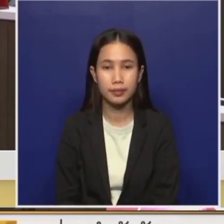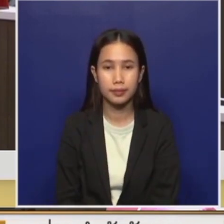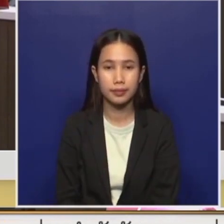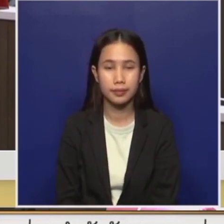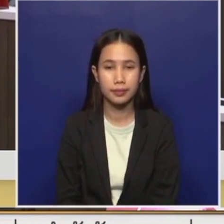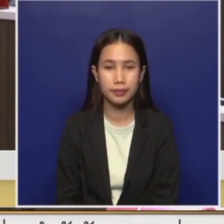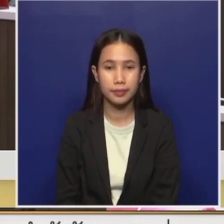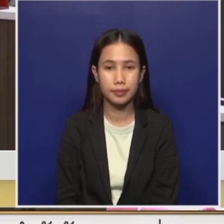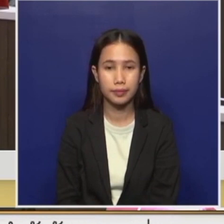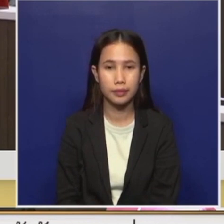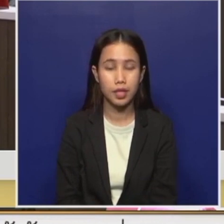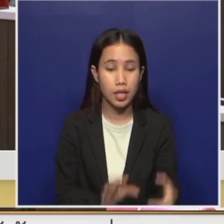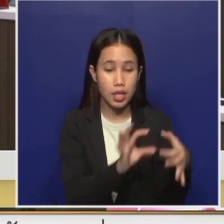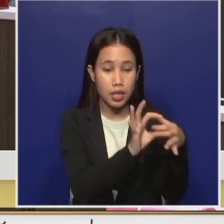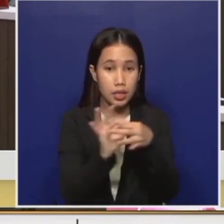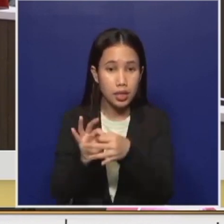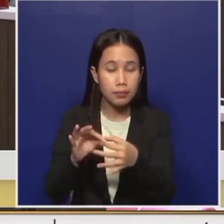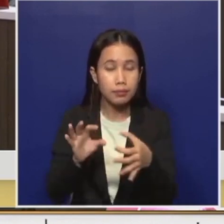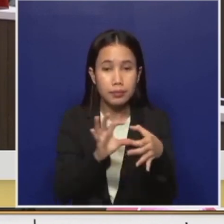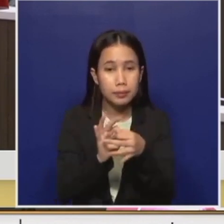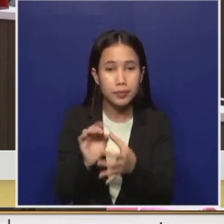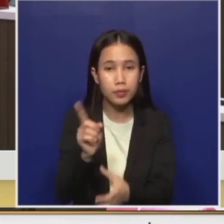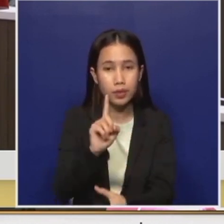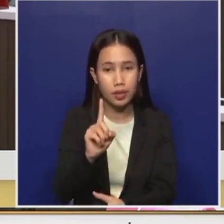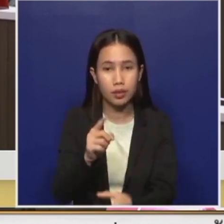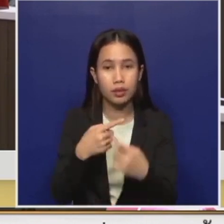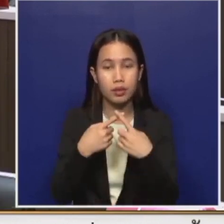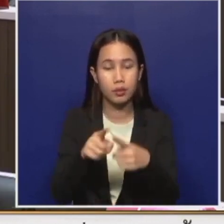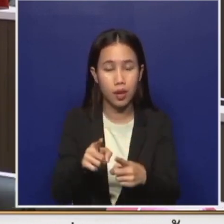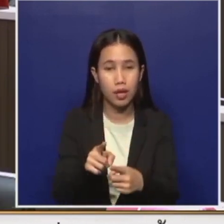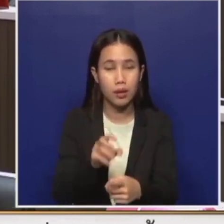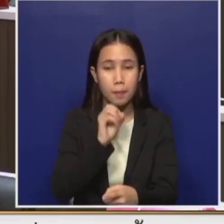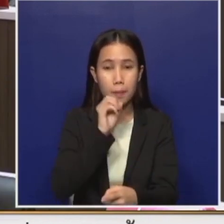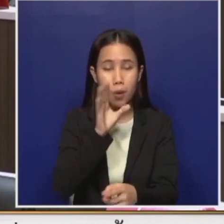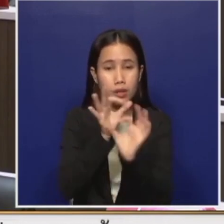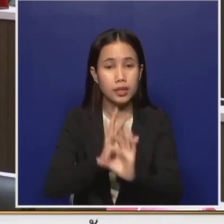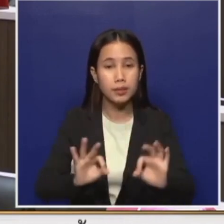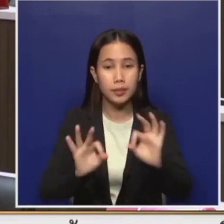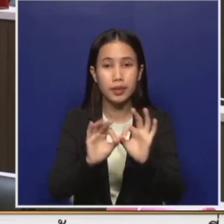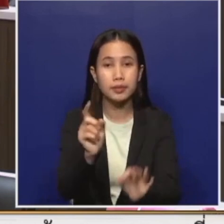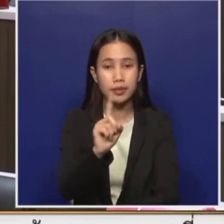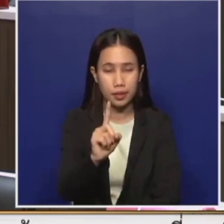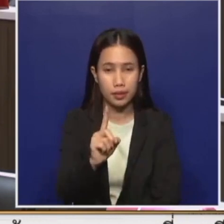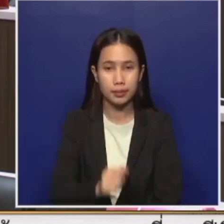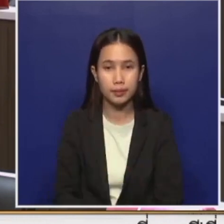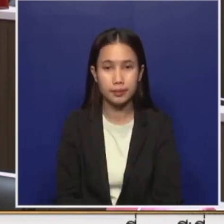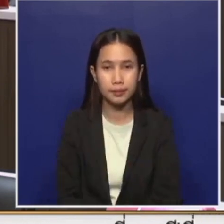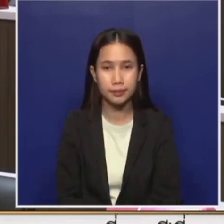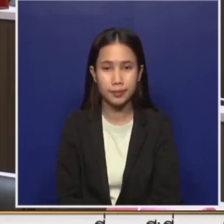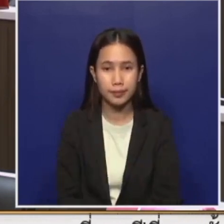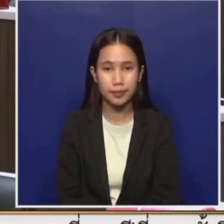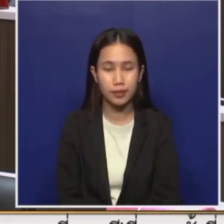เชื่อมโยงเกี่ยวเนื่องกนอย่ไรและที่สำคัญครัประเด็นที่ตั้ข้อกลาวหาทสคญทสคือผู้ที่ทดจลิต